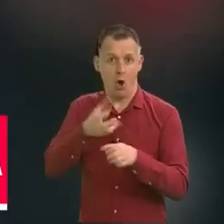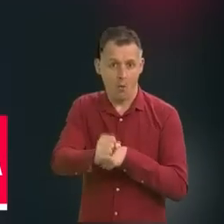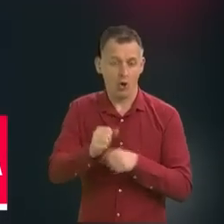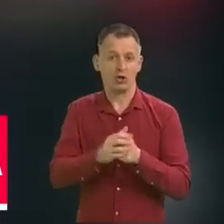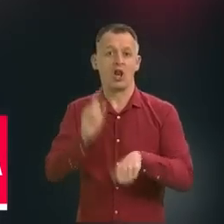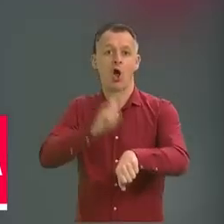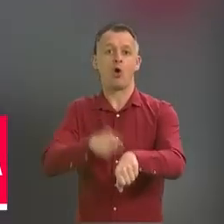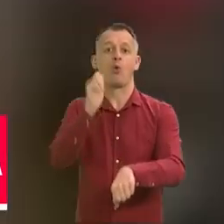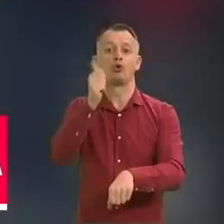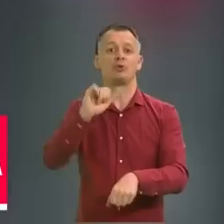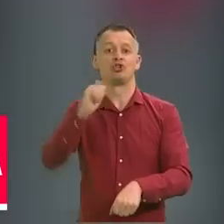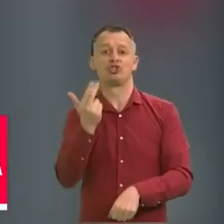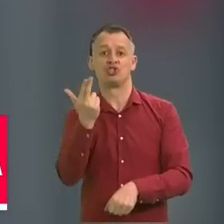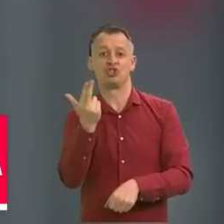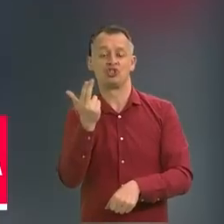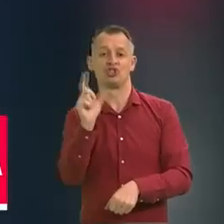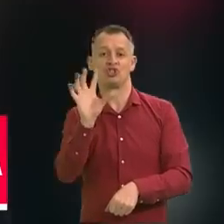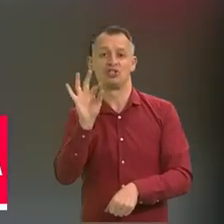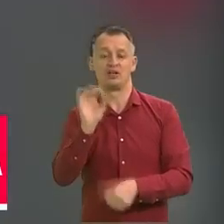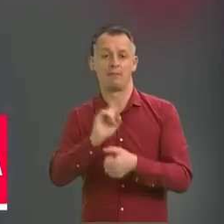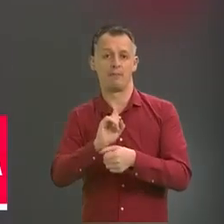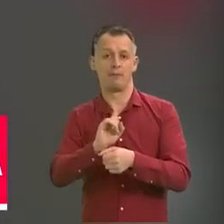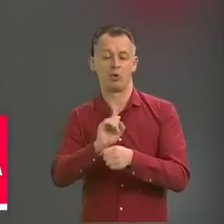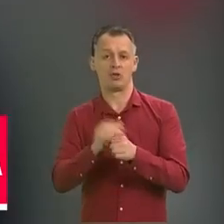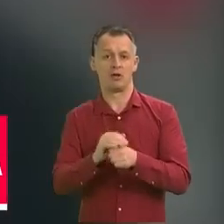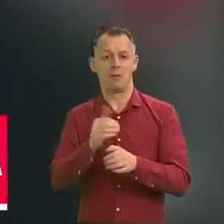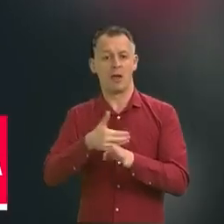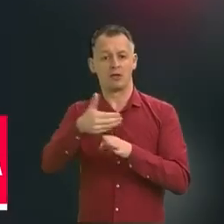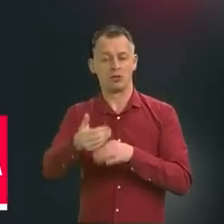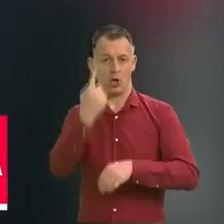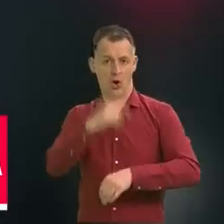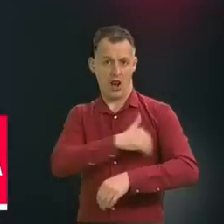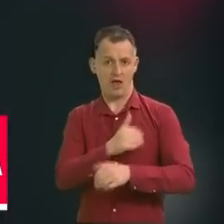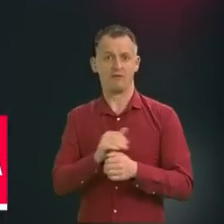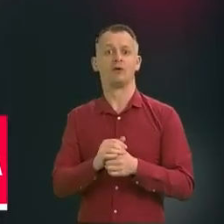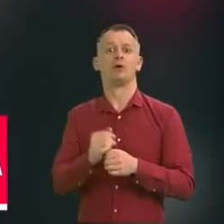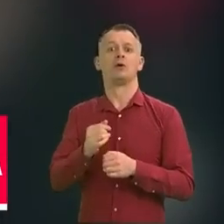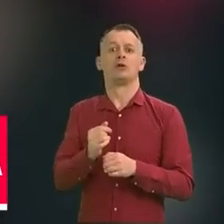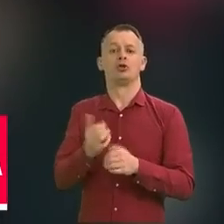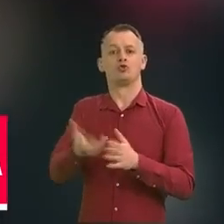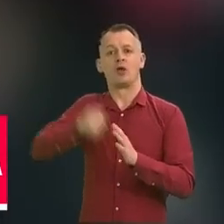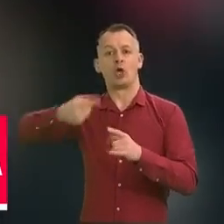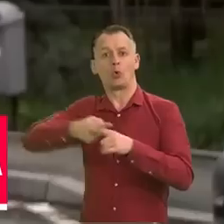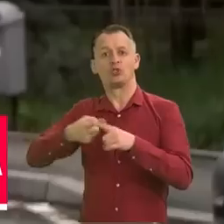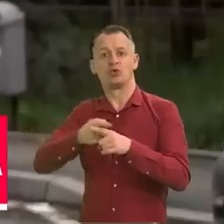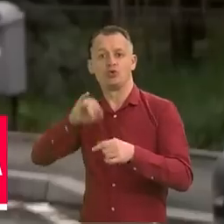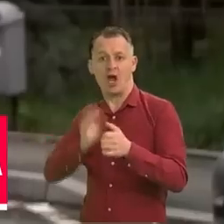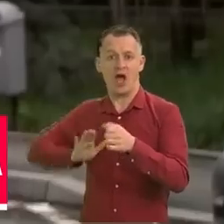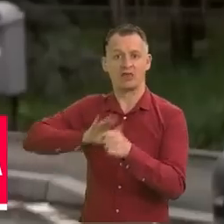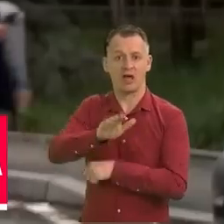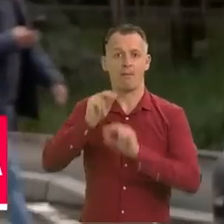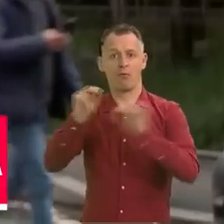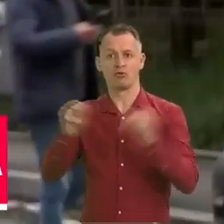și 50 de minute. Nici o oră mai târziu, elevul mergea la clasa de japoneză, scotea un cuțit și își ataca profesoara. S-a enervat